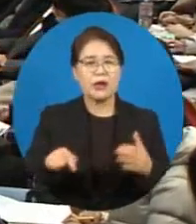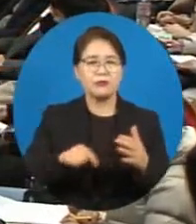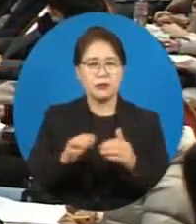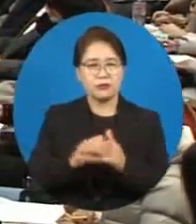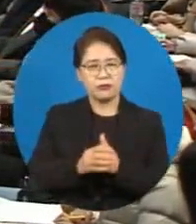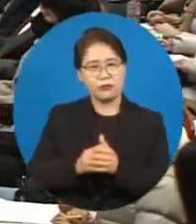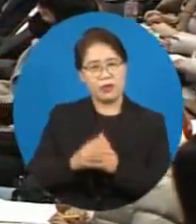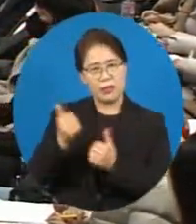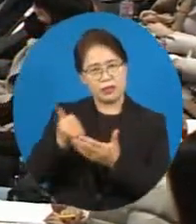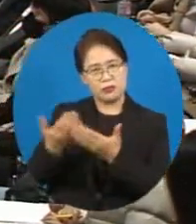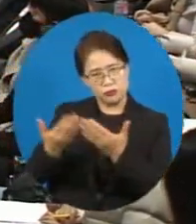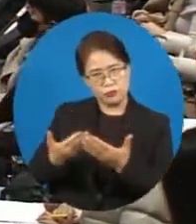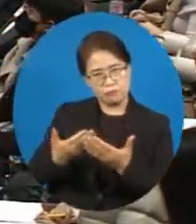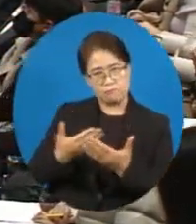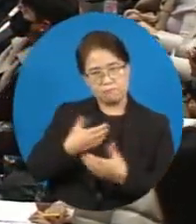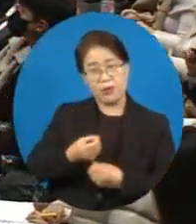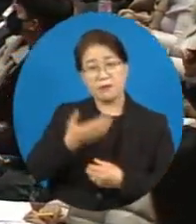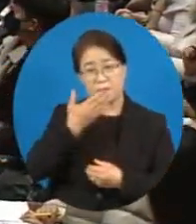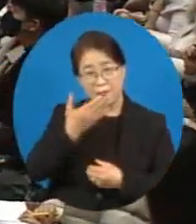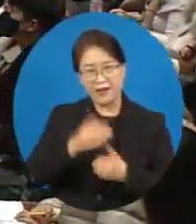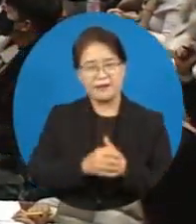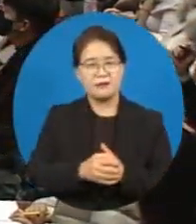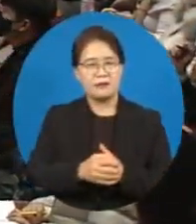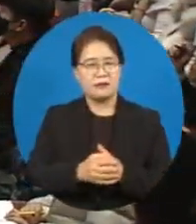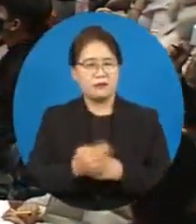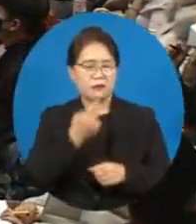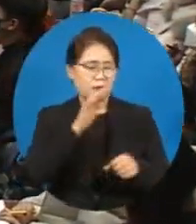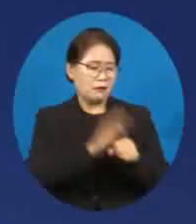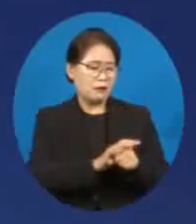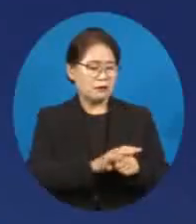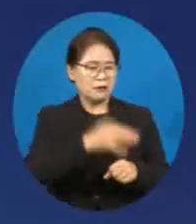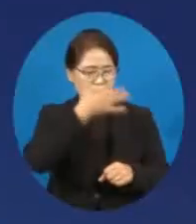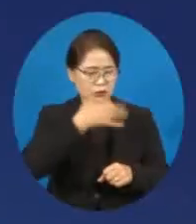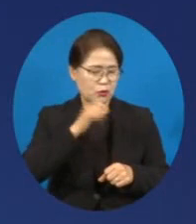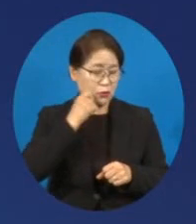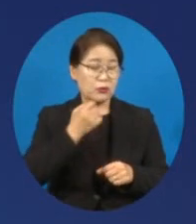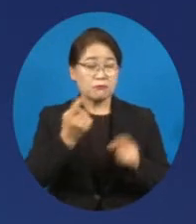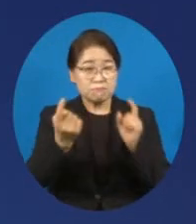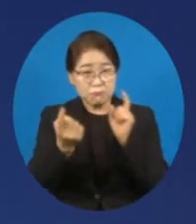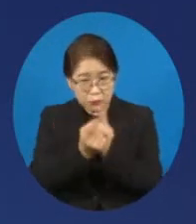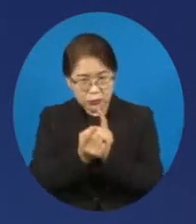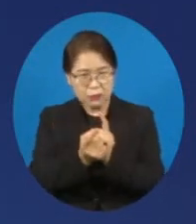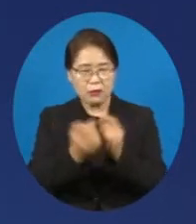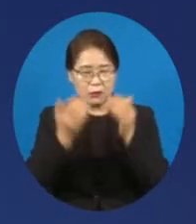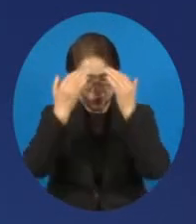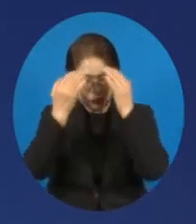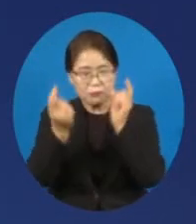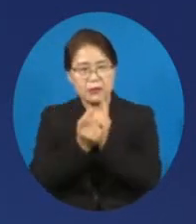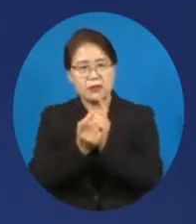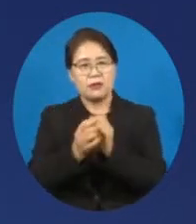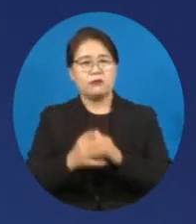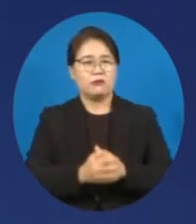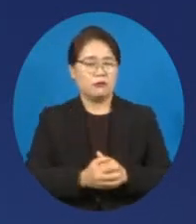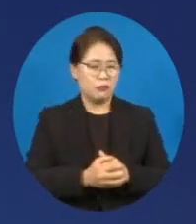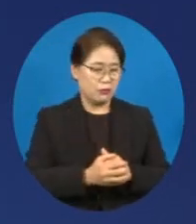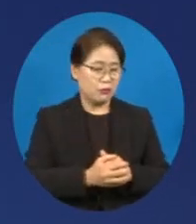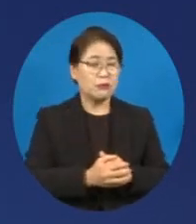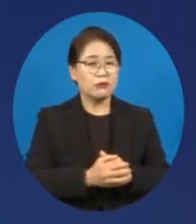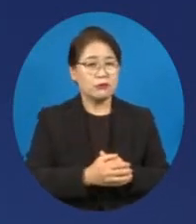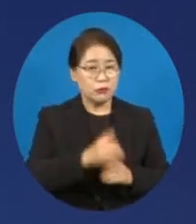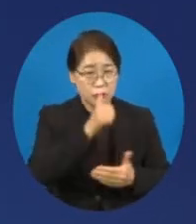우리는이 평안을 누릴 수가 있습니다 기가 막힐 웅덩이와 수렁 가운데 있을지라도 죄와 사망의 법에서 해방된